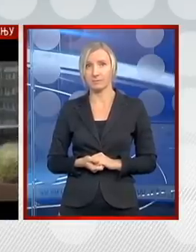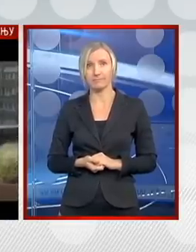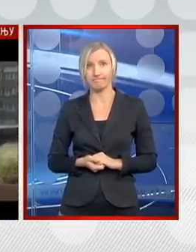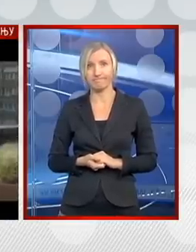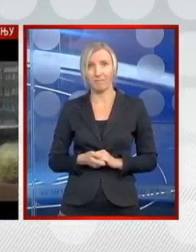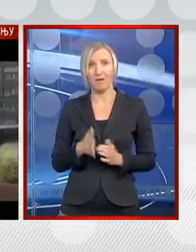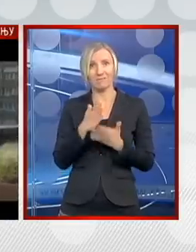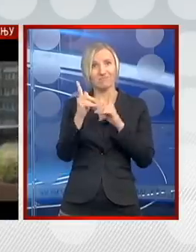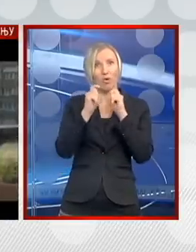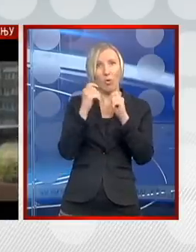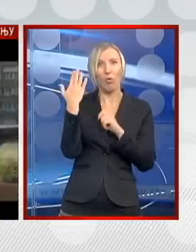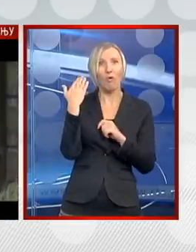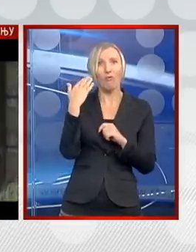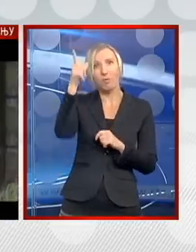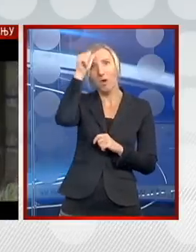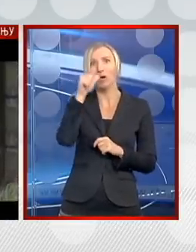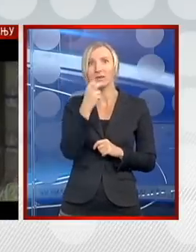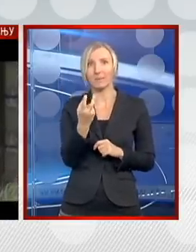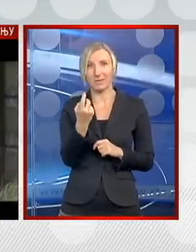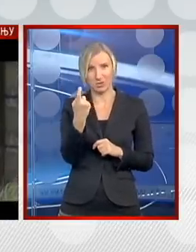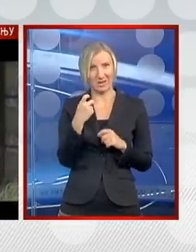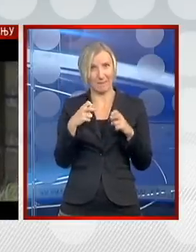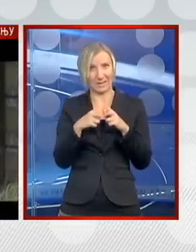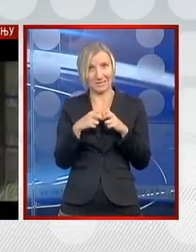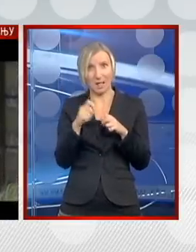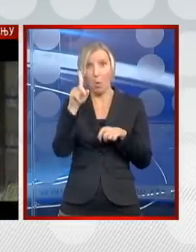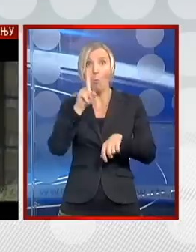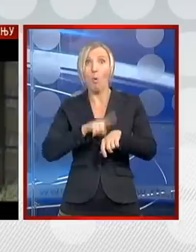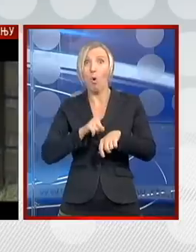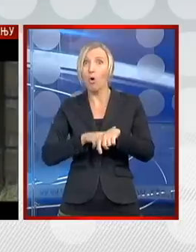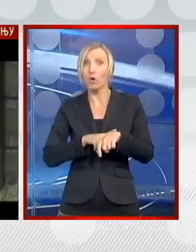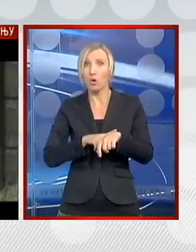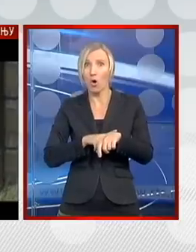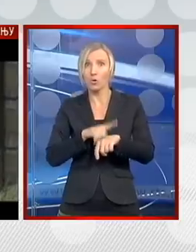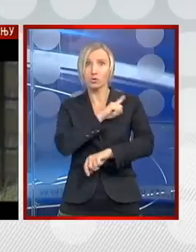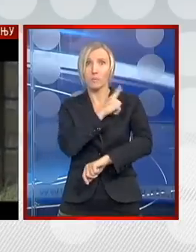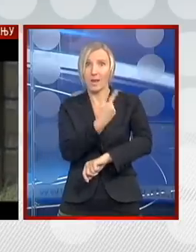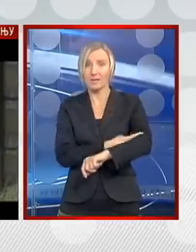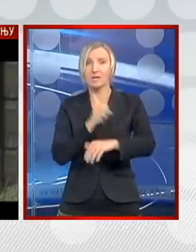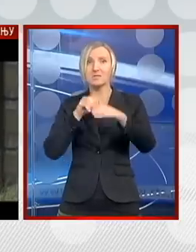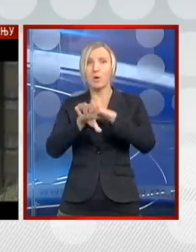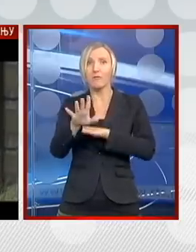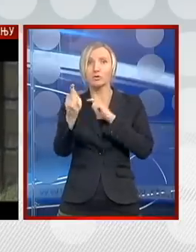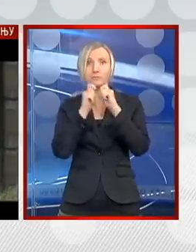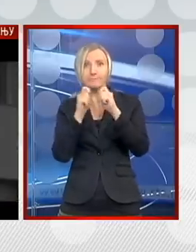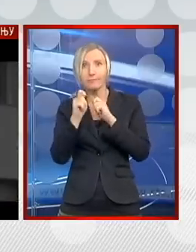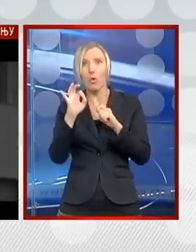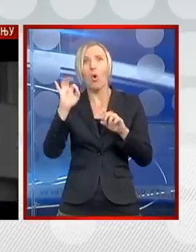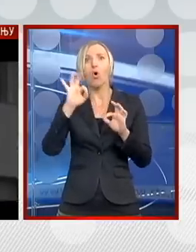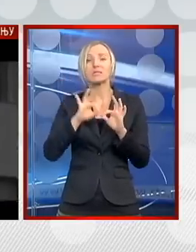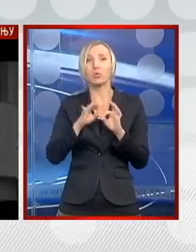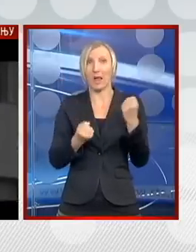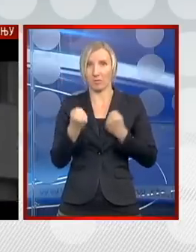Prema dogovoru Beograda i Prištine iz Brisela, u ponoć stupa na snagu sprovođenje memoranduma o osiguranju